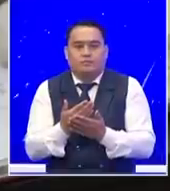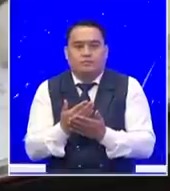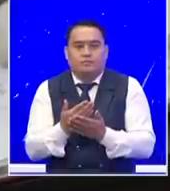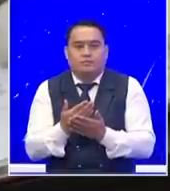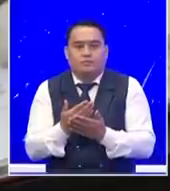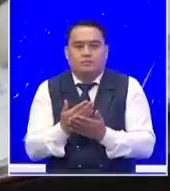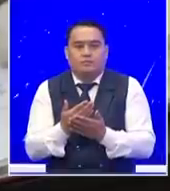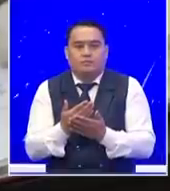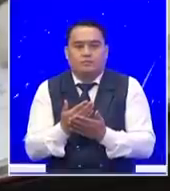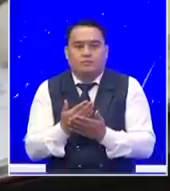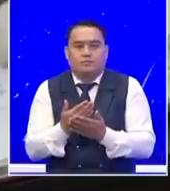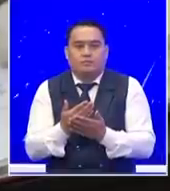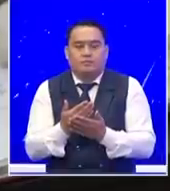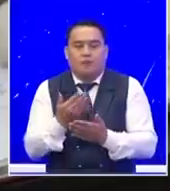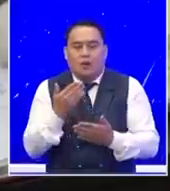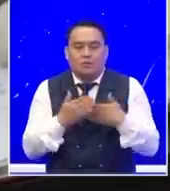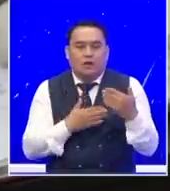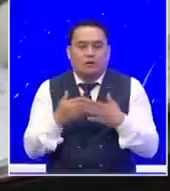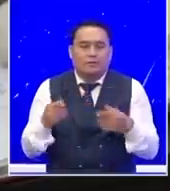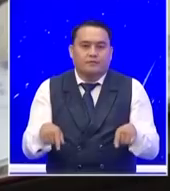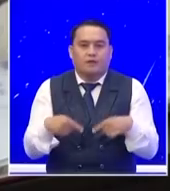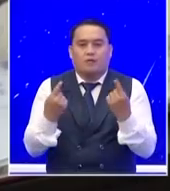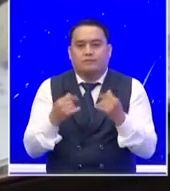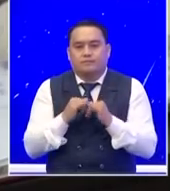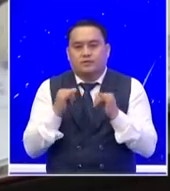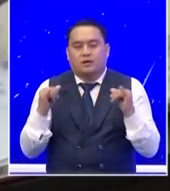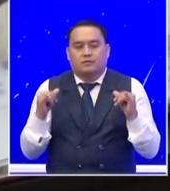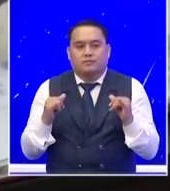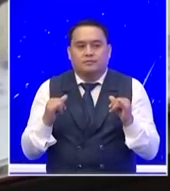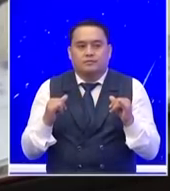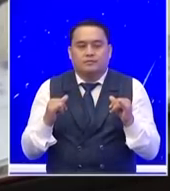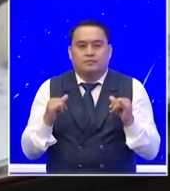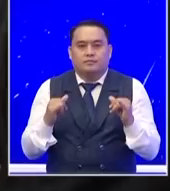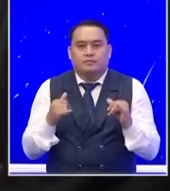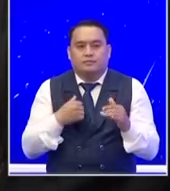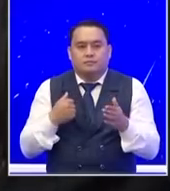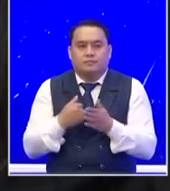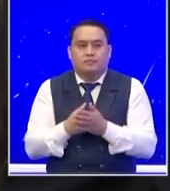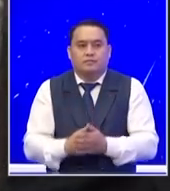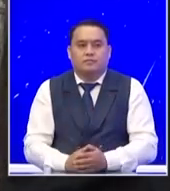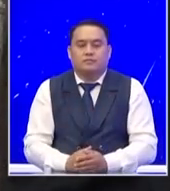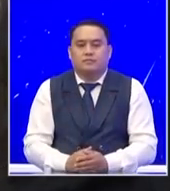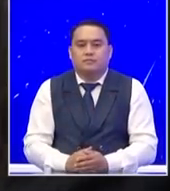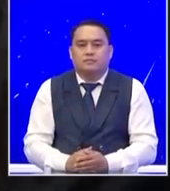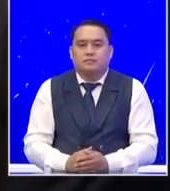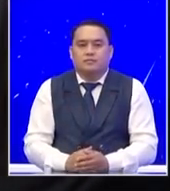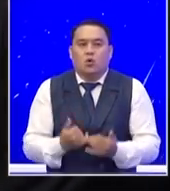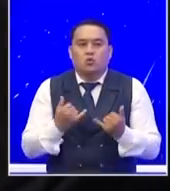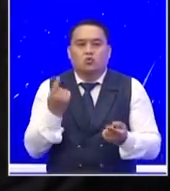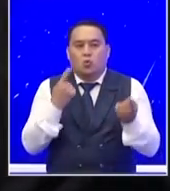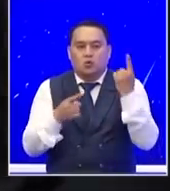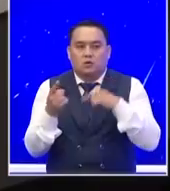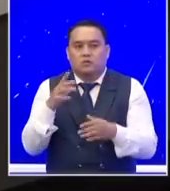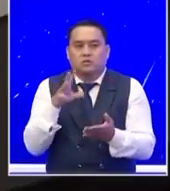өзімді нетіп практиковать етіп развивать етіп осыған жеткен. Арысланның осы өнермен